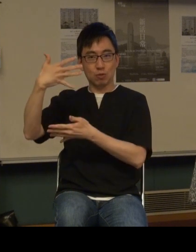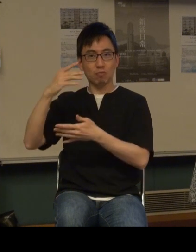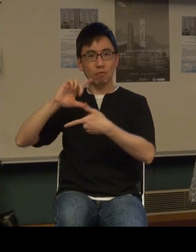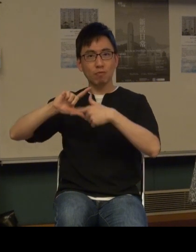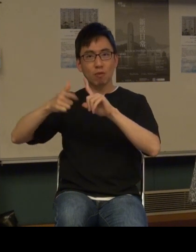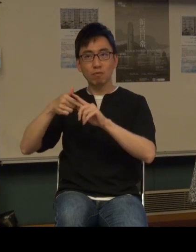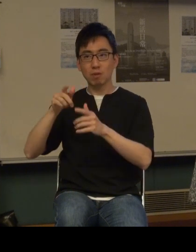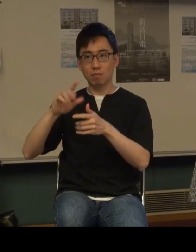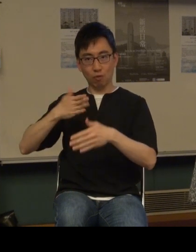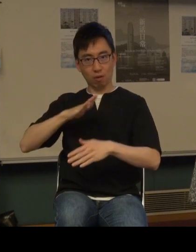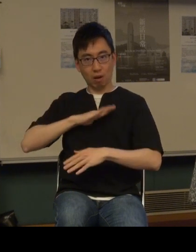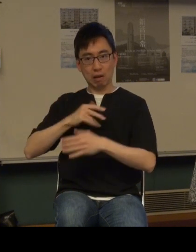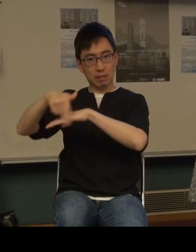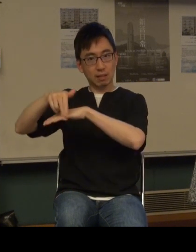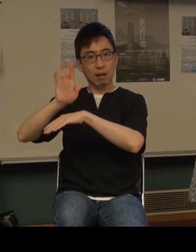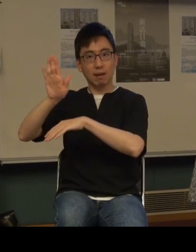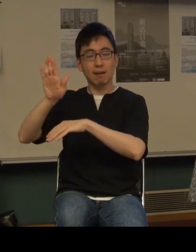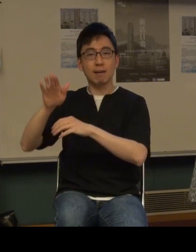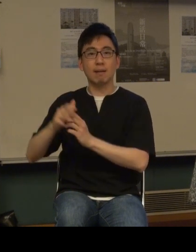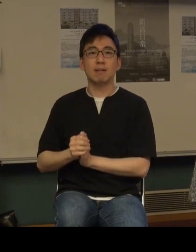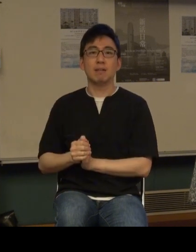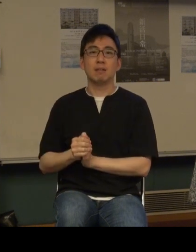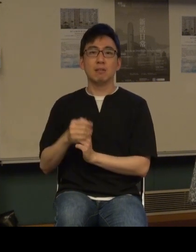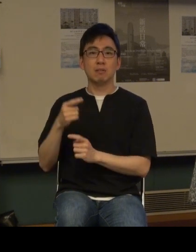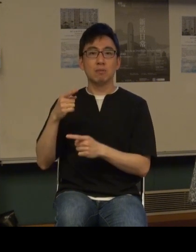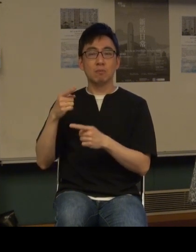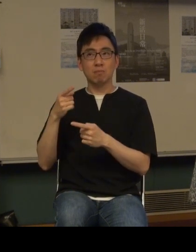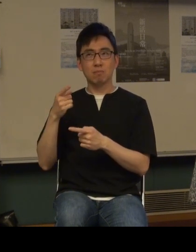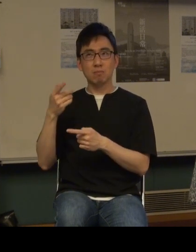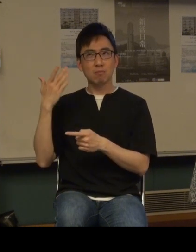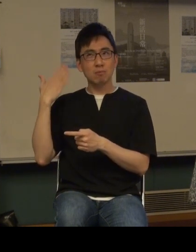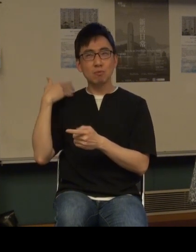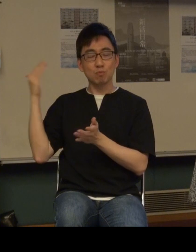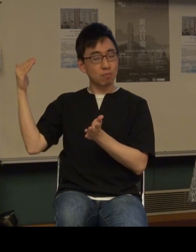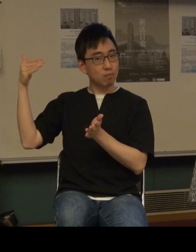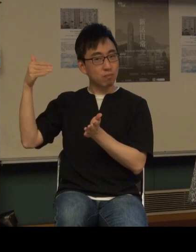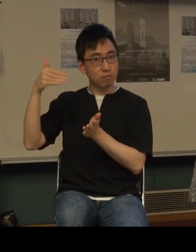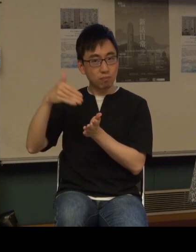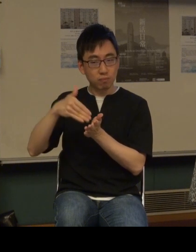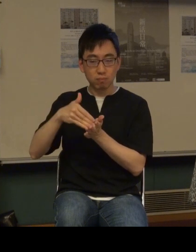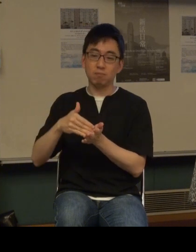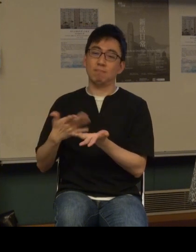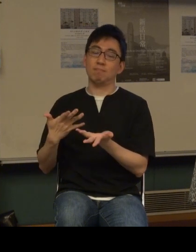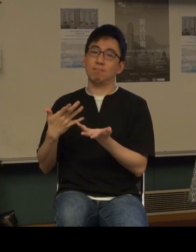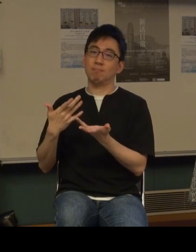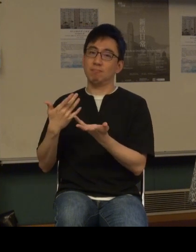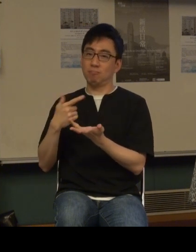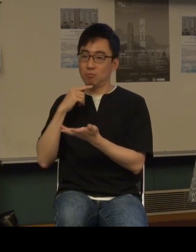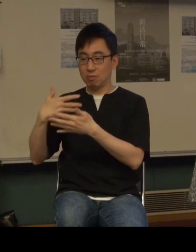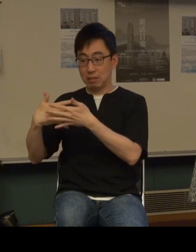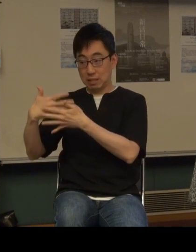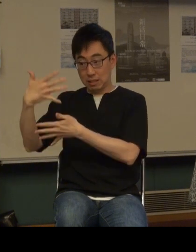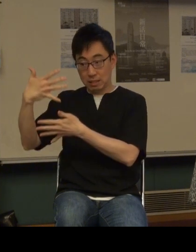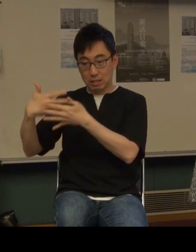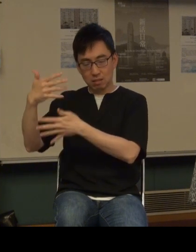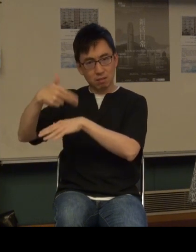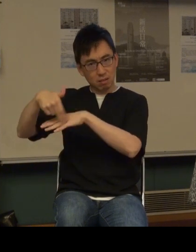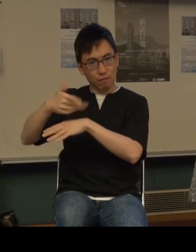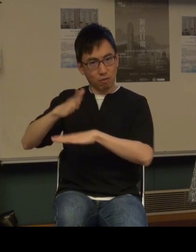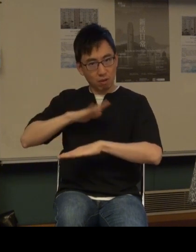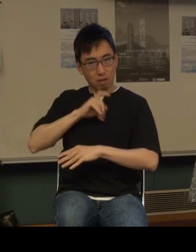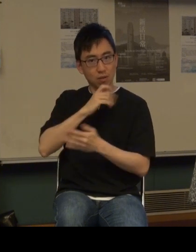咧，去設計出嚟嘅。咁每一代嘅人，其實每一代嘅人咧，都有佢自己嘅建築嘅遺產嘅。我